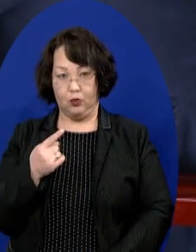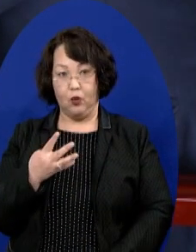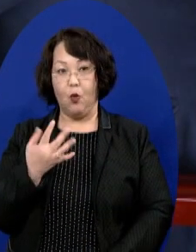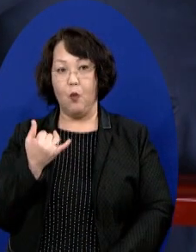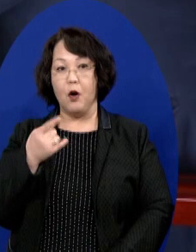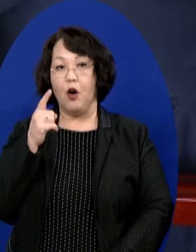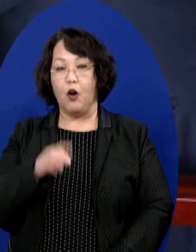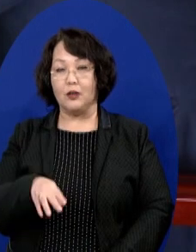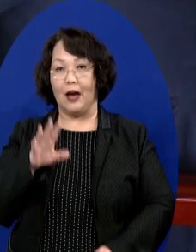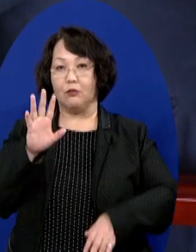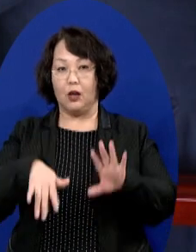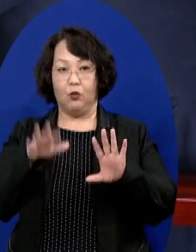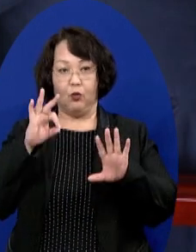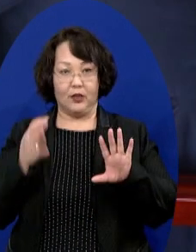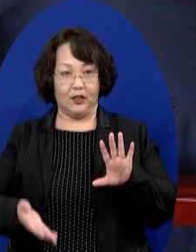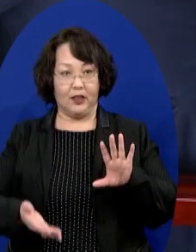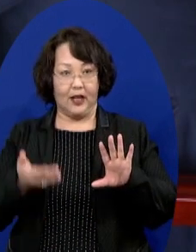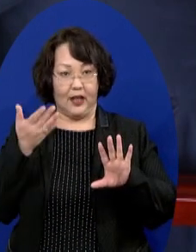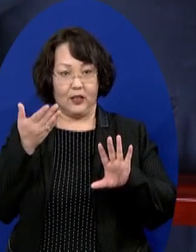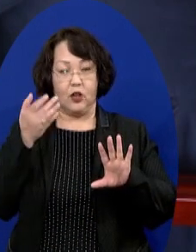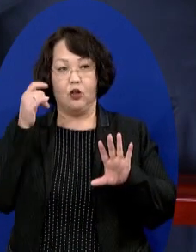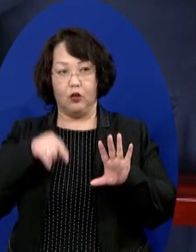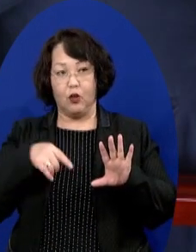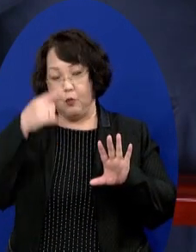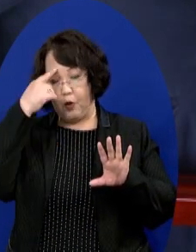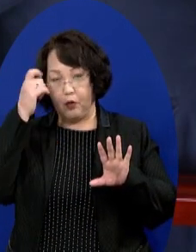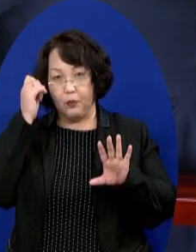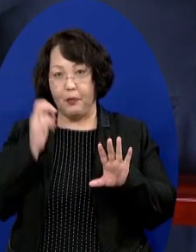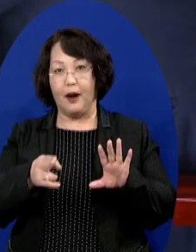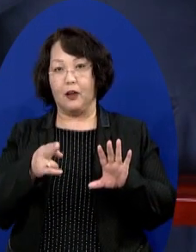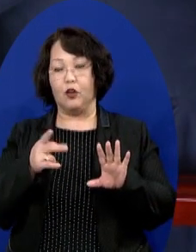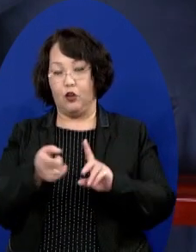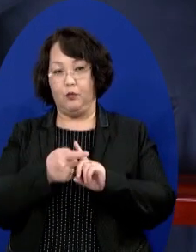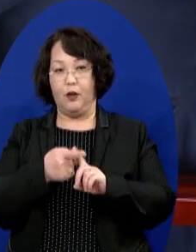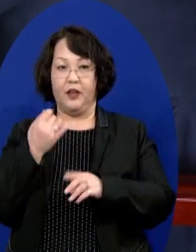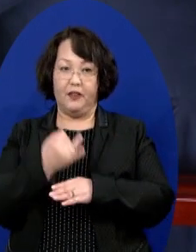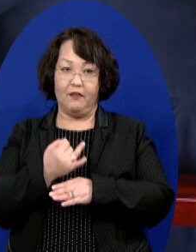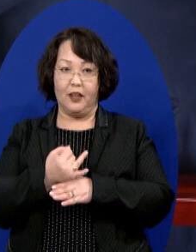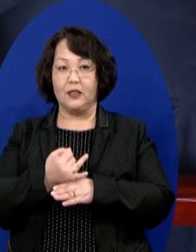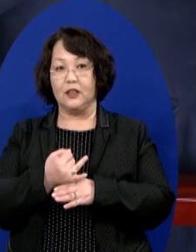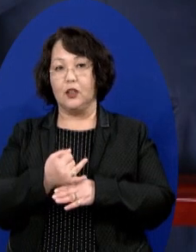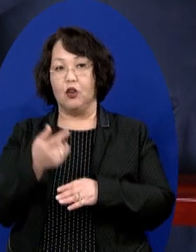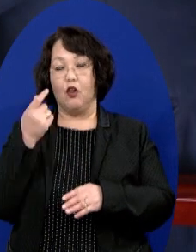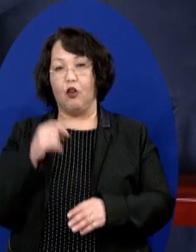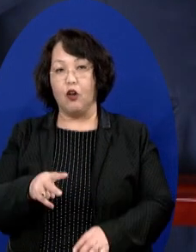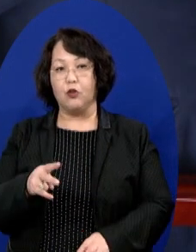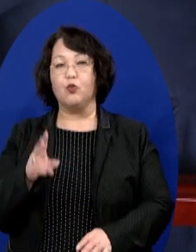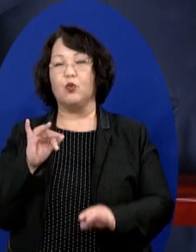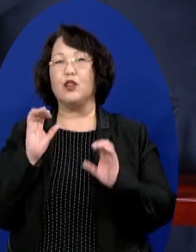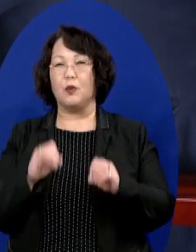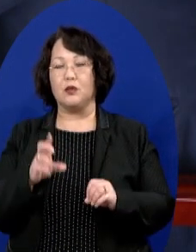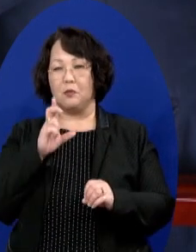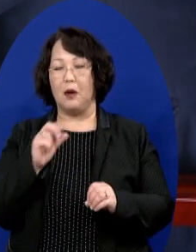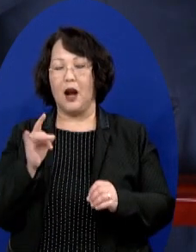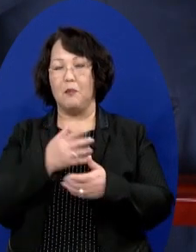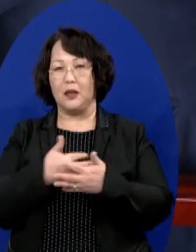бол 15% даваад явцсан байна. Яг өнөөдрийн энэ Монгол банкны зорилтоос давсан нийт инфляцид эзэлж байгаа гол одоо шалтгаан нөхцөл ямар ямар бараа